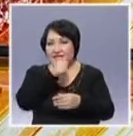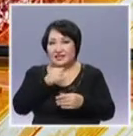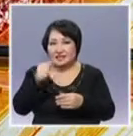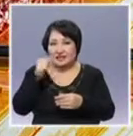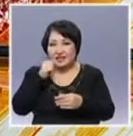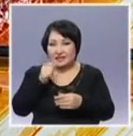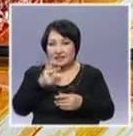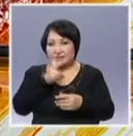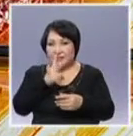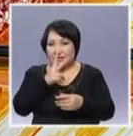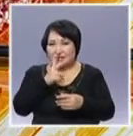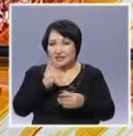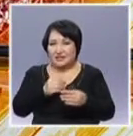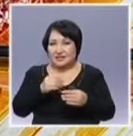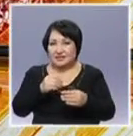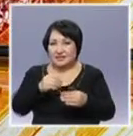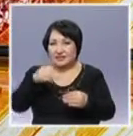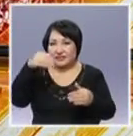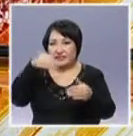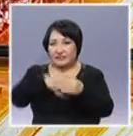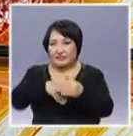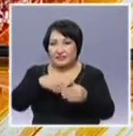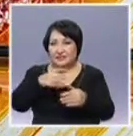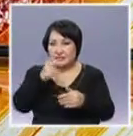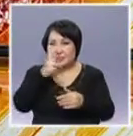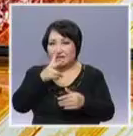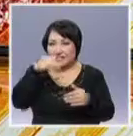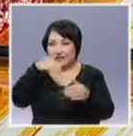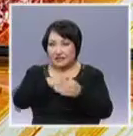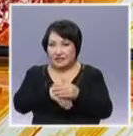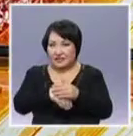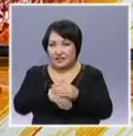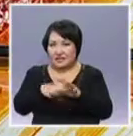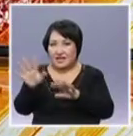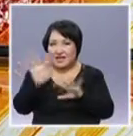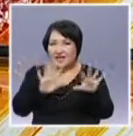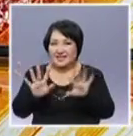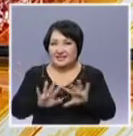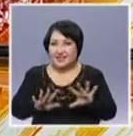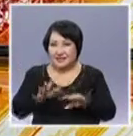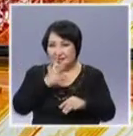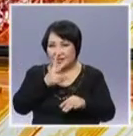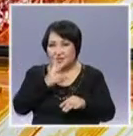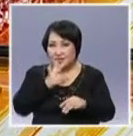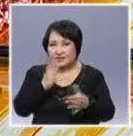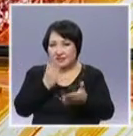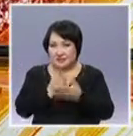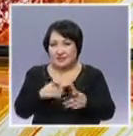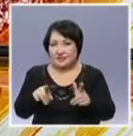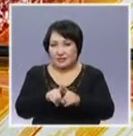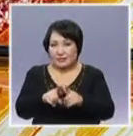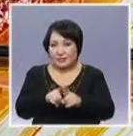конвертах, серая зарплата. Такое понятие бытует у нас. Но здесь прежде всего